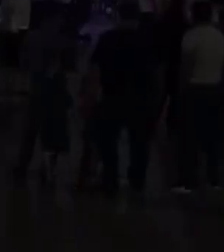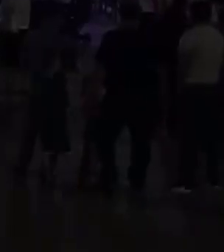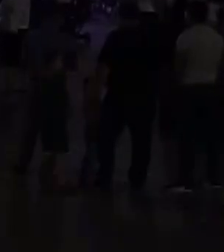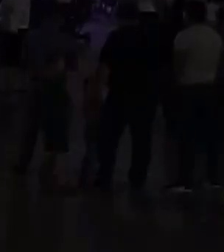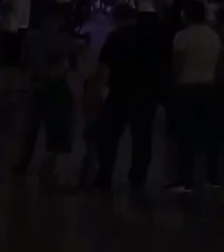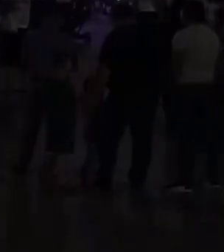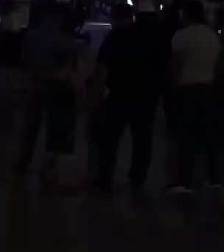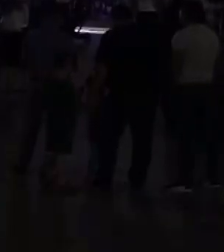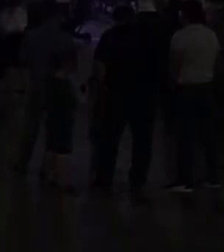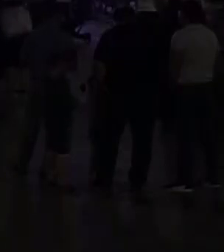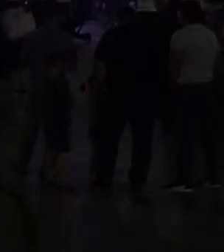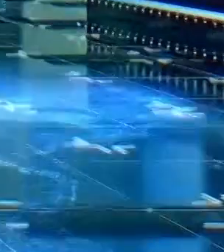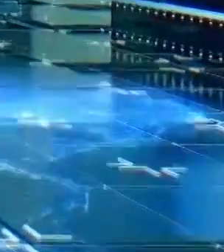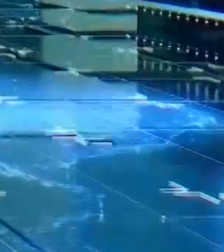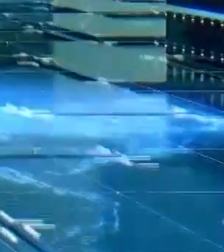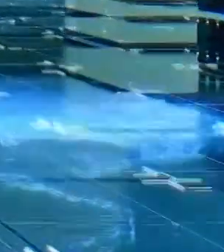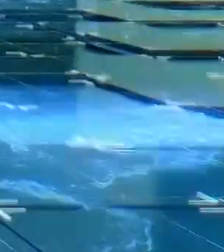Жетсу телеарнасы.